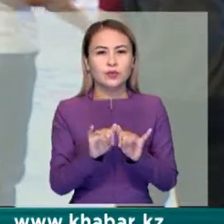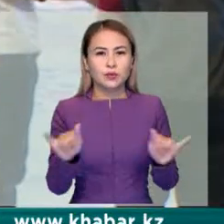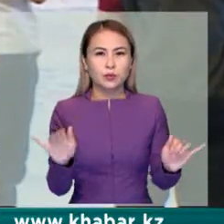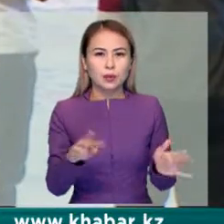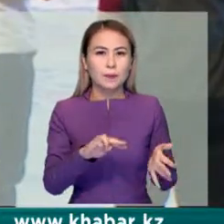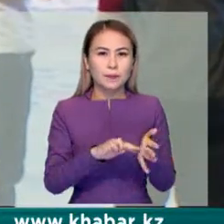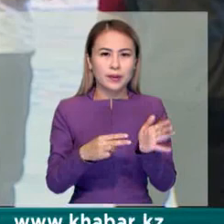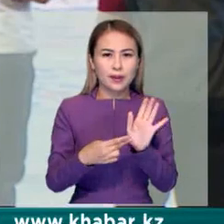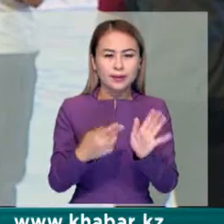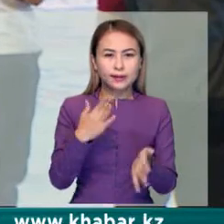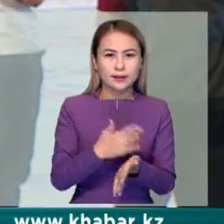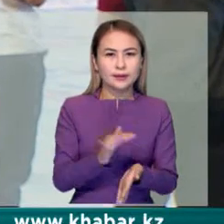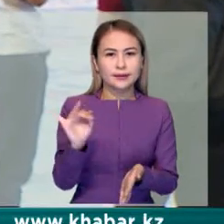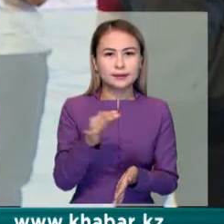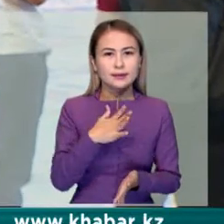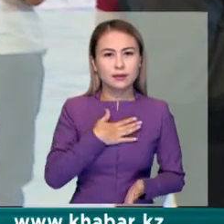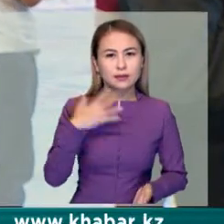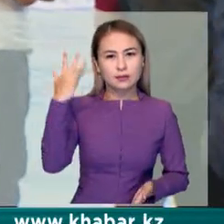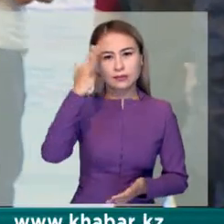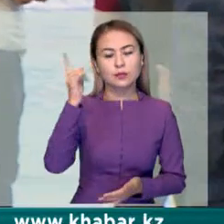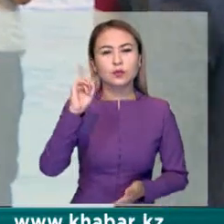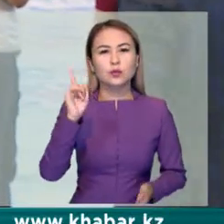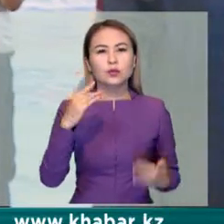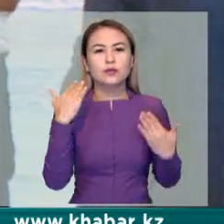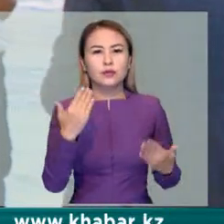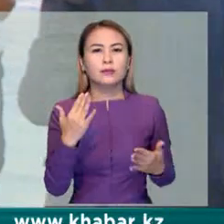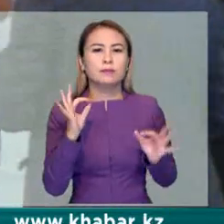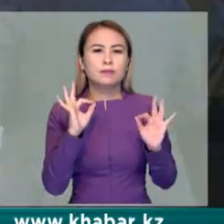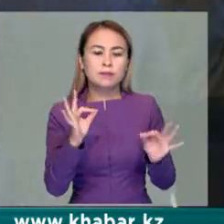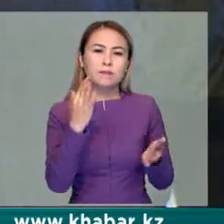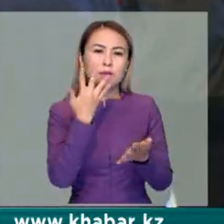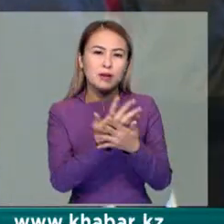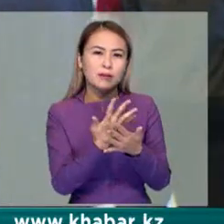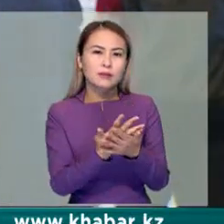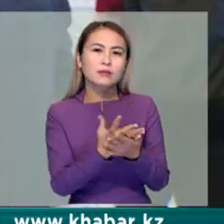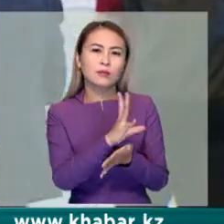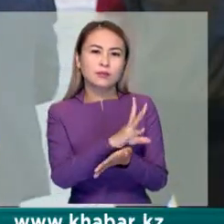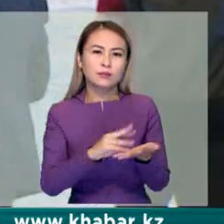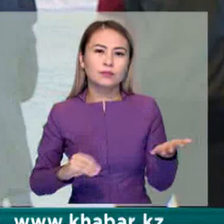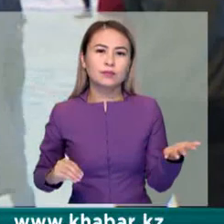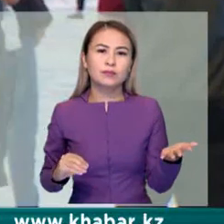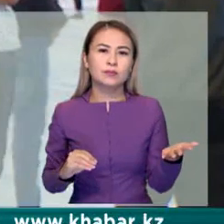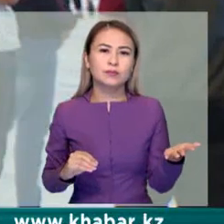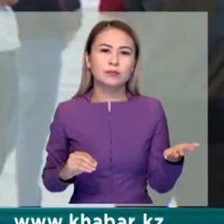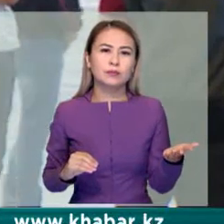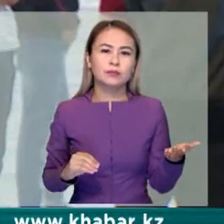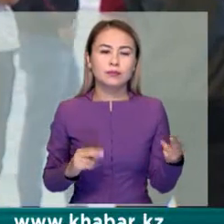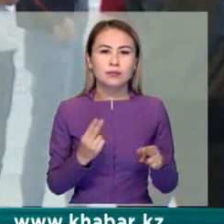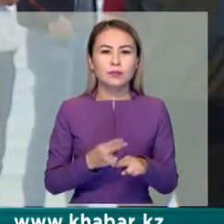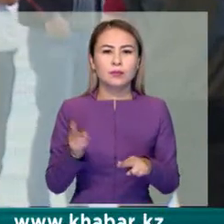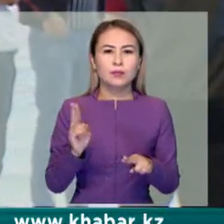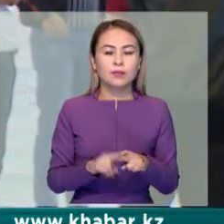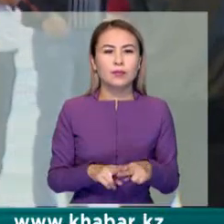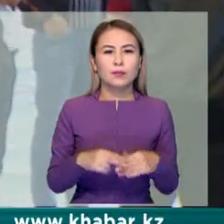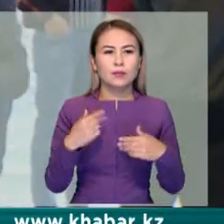жоспарлы жұмысымыз бар. Яғни мақсатымыз соны біз өзіміз өнеге ретінде көрсету және біз өскелең ұрпаққа